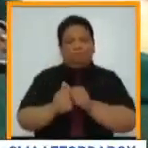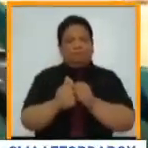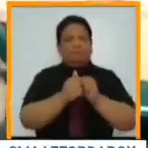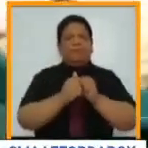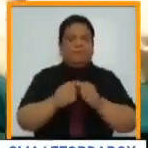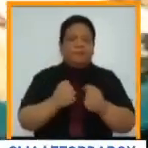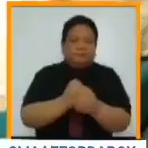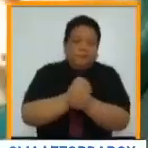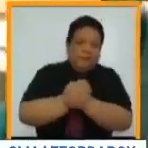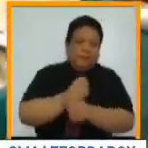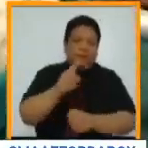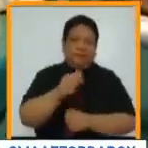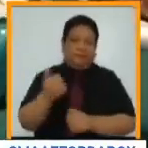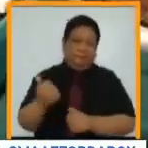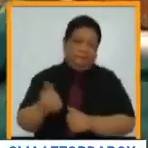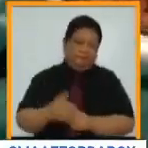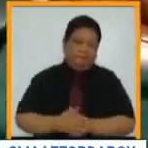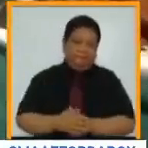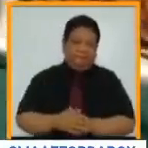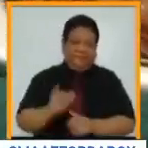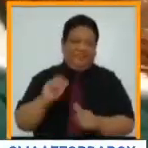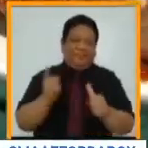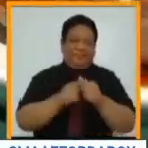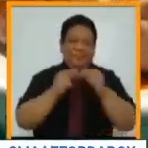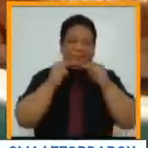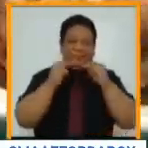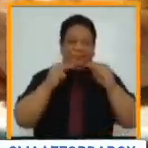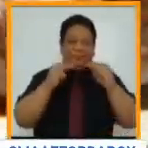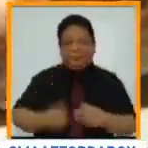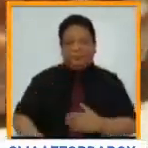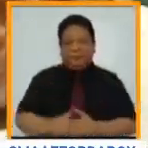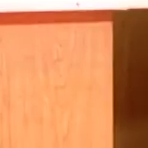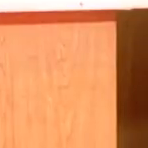balita. Bernadette Reyes, buong puso para sa Pilipino.